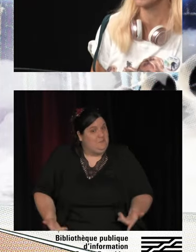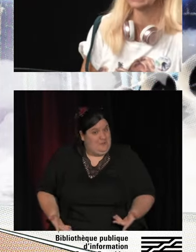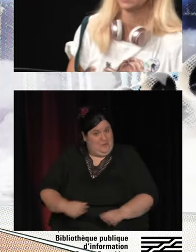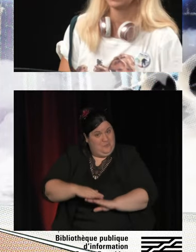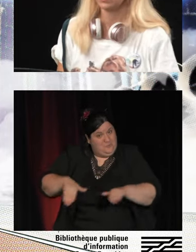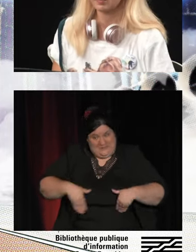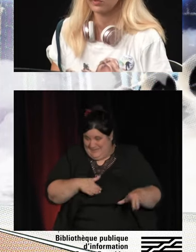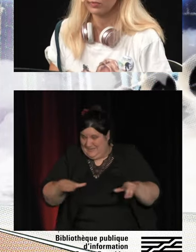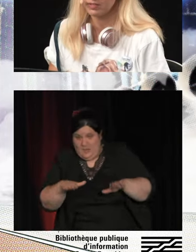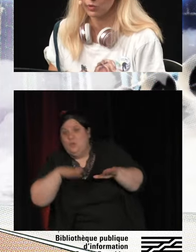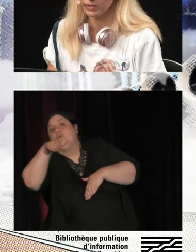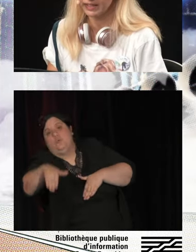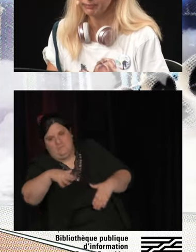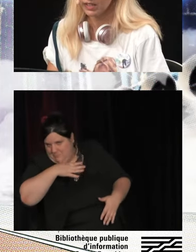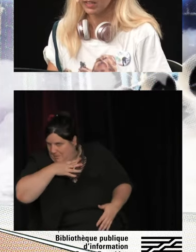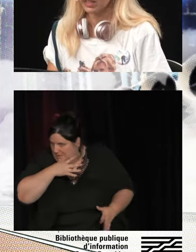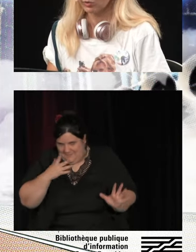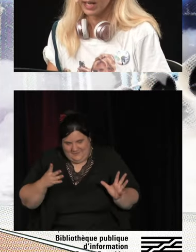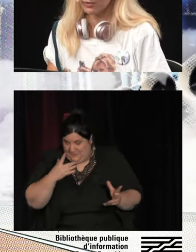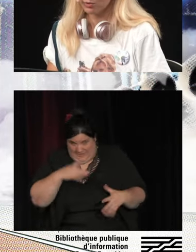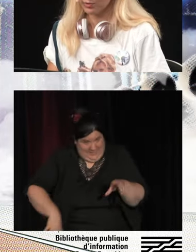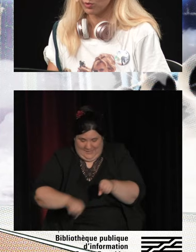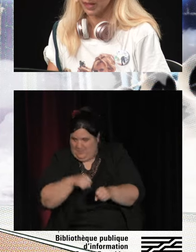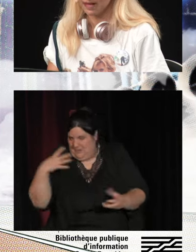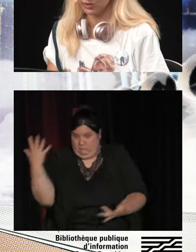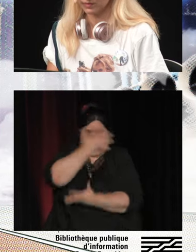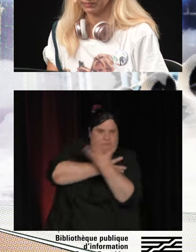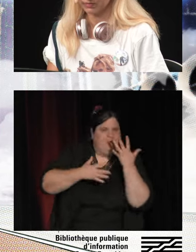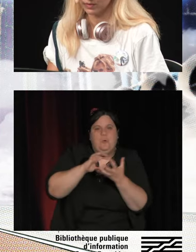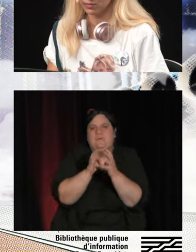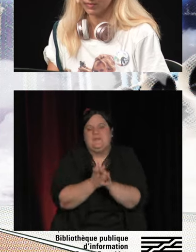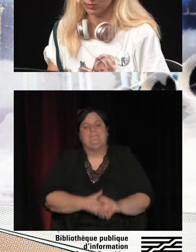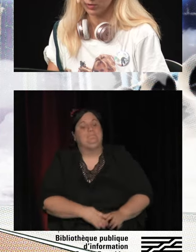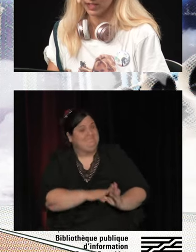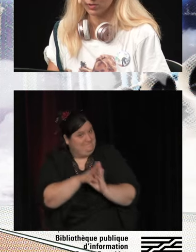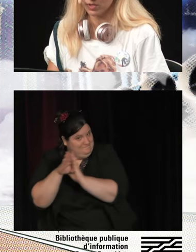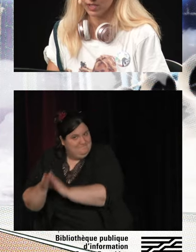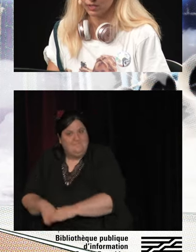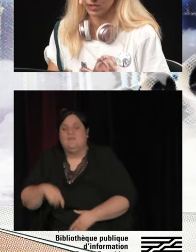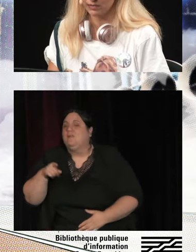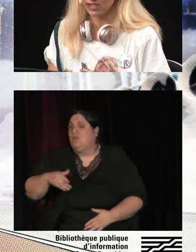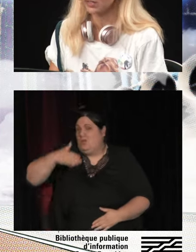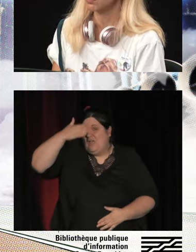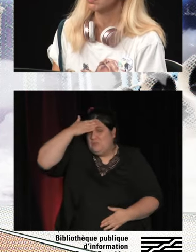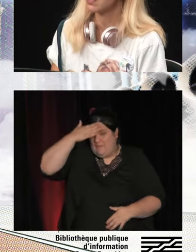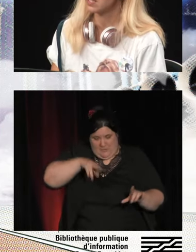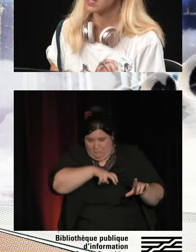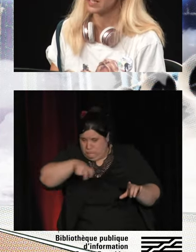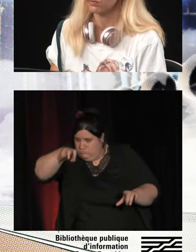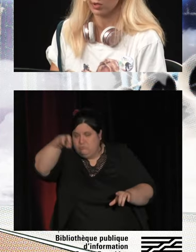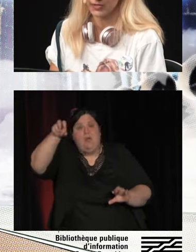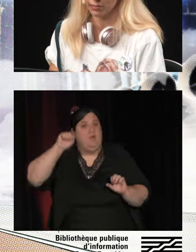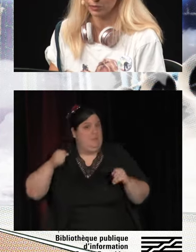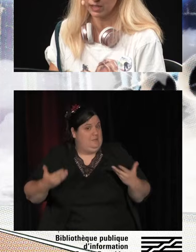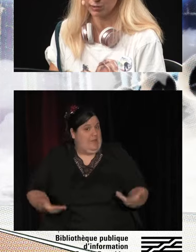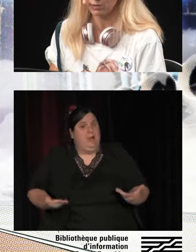parce que la reprise de volée va être compliquée. Donc astuce dans Super Mario, vous avez le droit de faire ceci quand vous avez fini le niveau. Start